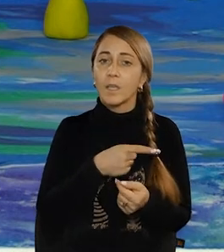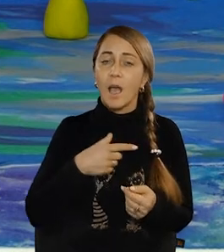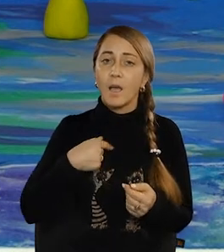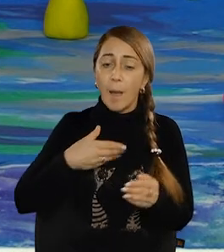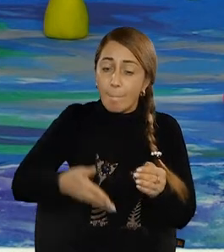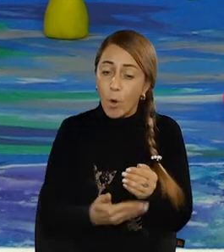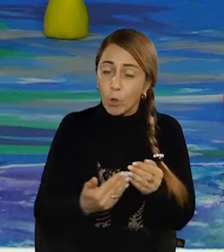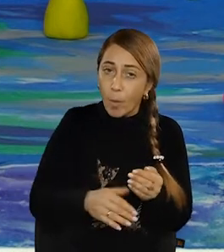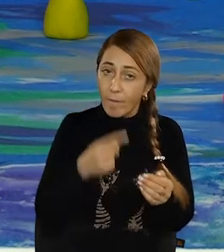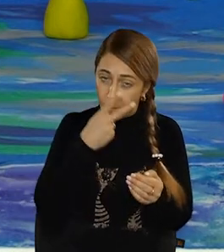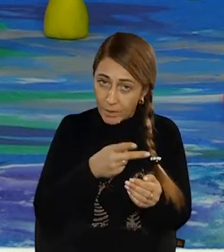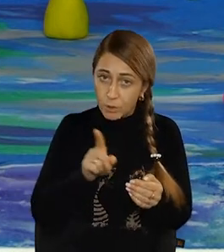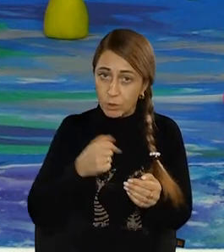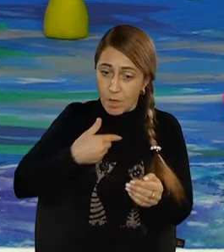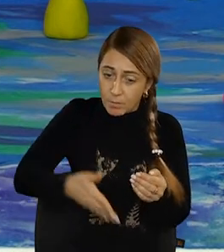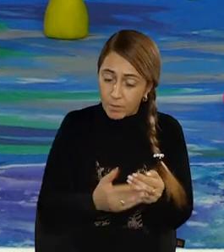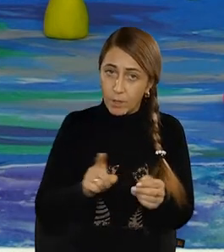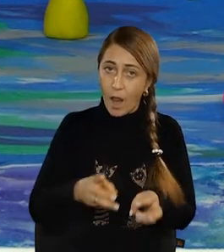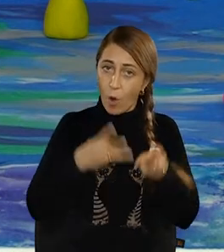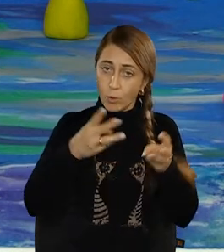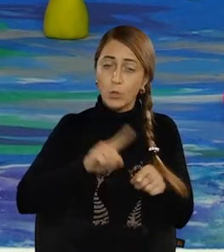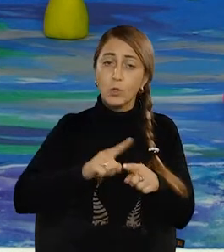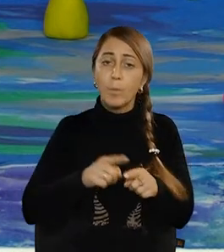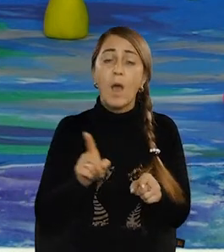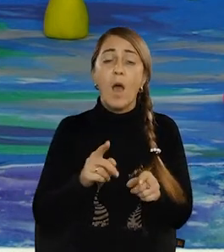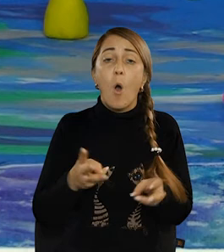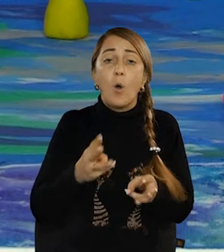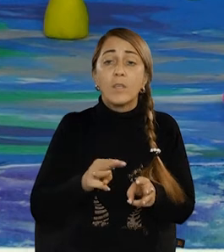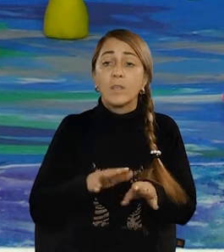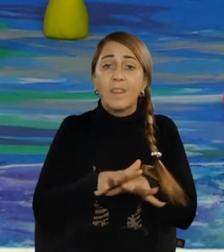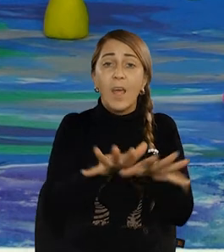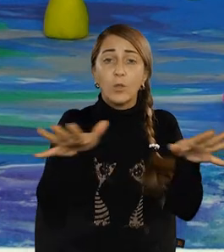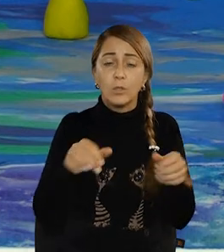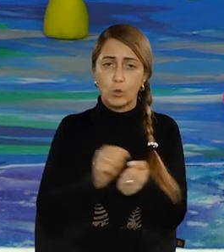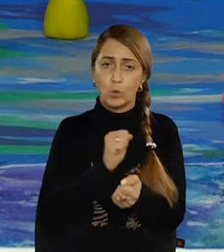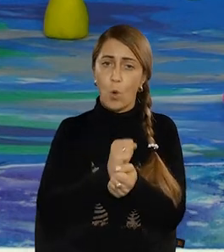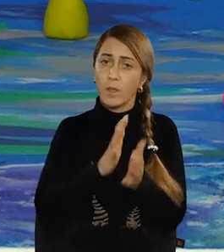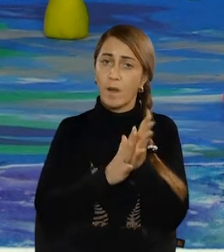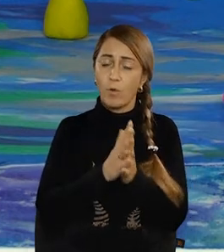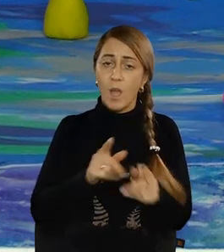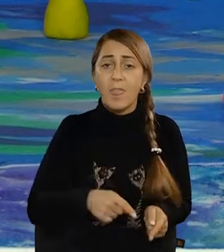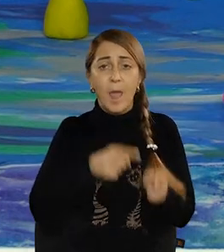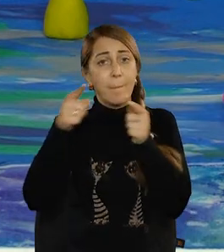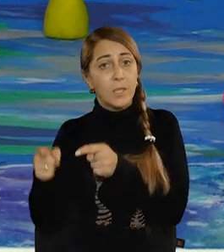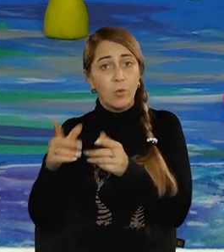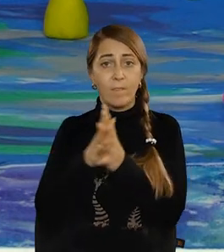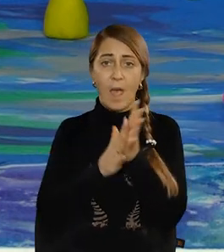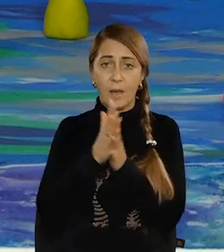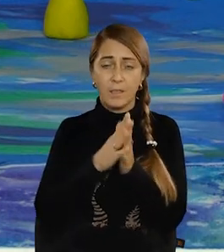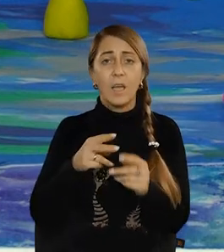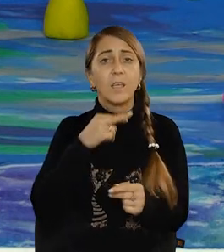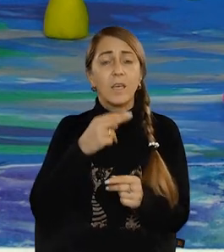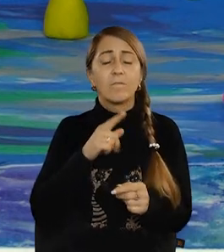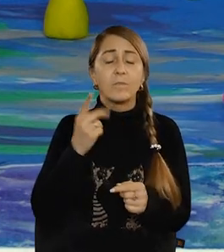обкопав місце нашого багаття. Це для того, щоб вогонь не рознісся сухою травою та не перекинувся на ліс. Увесь час